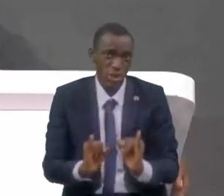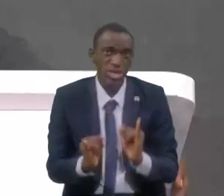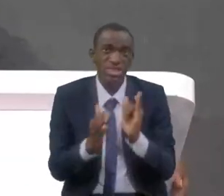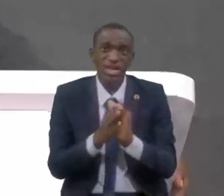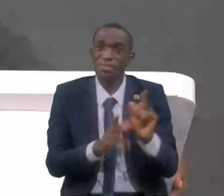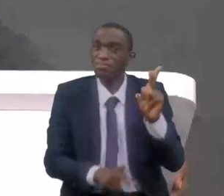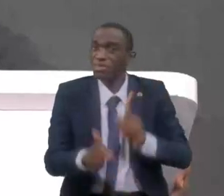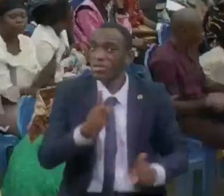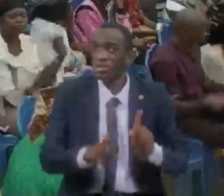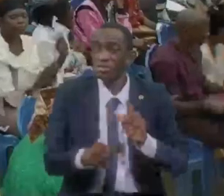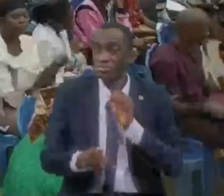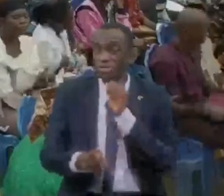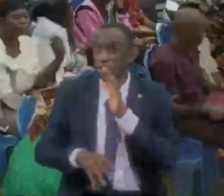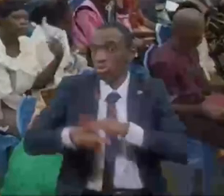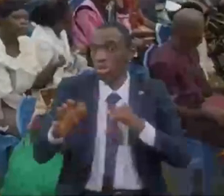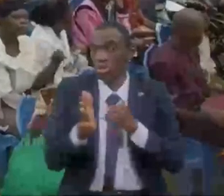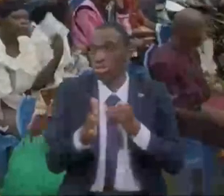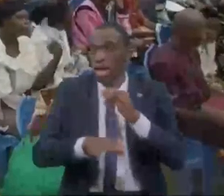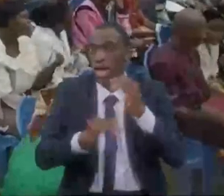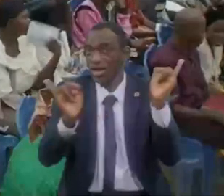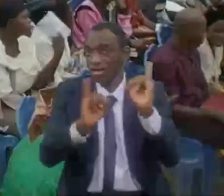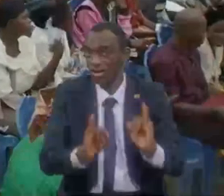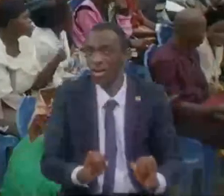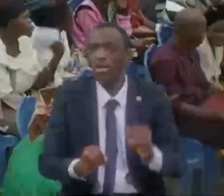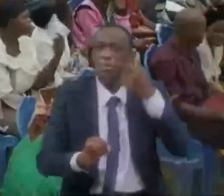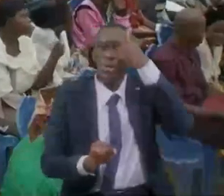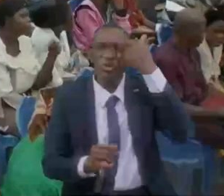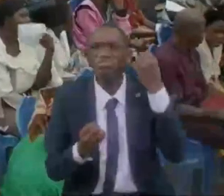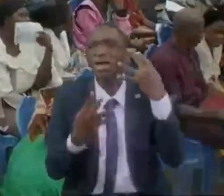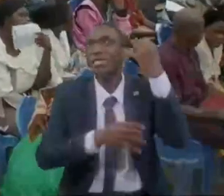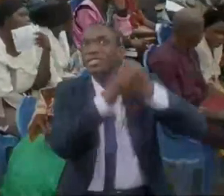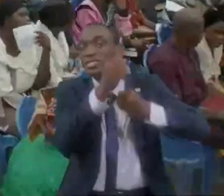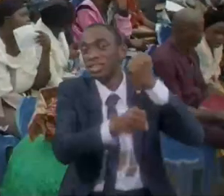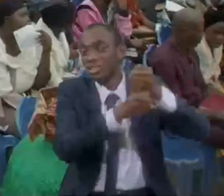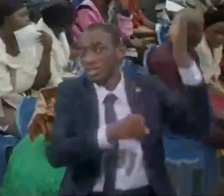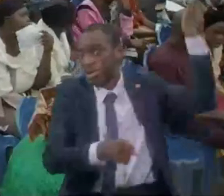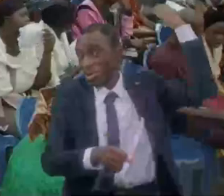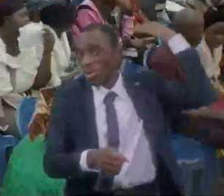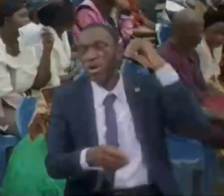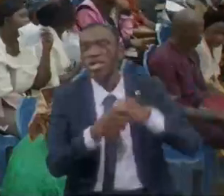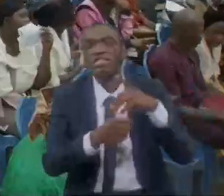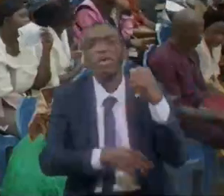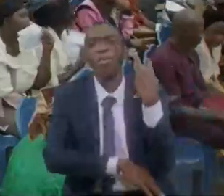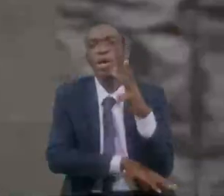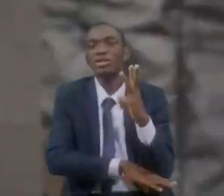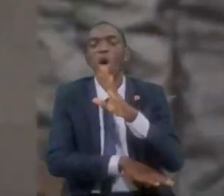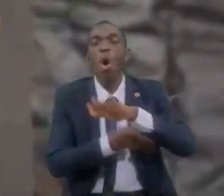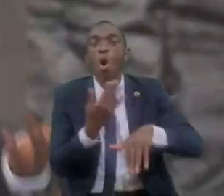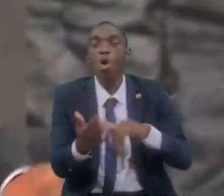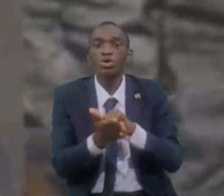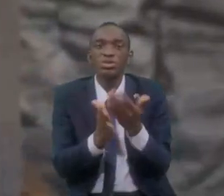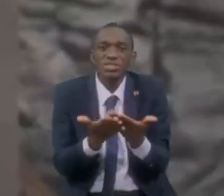Des gens qui n'appellent pas ça idole. Parce que dans le désert, ces choses